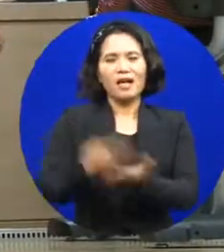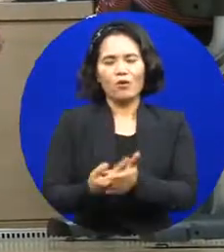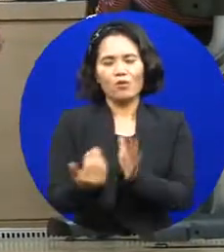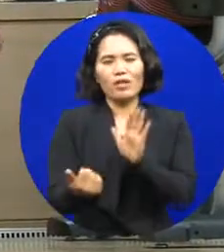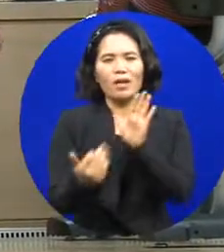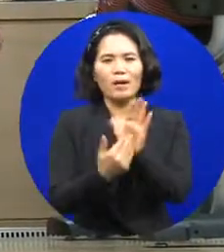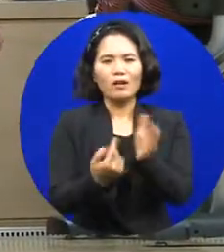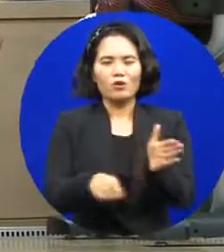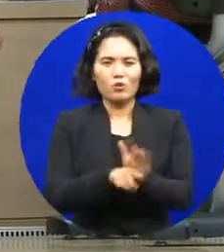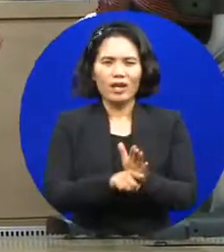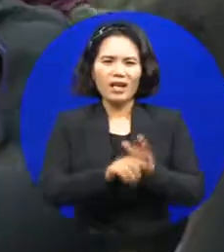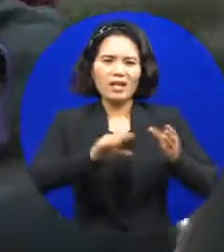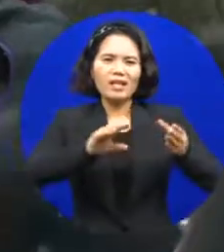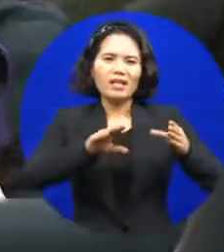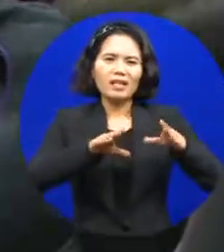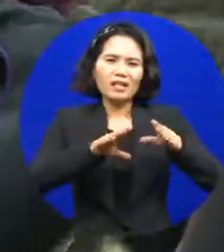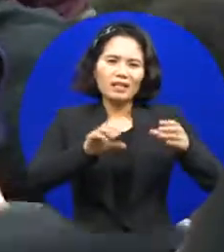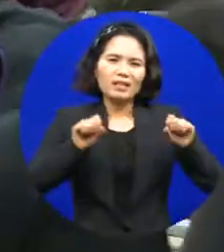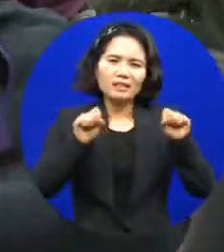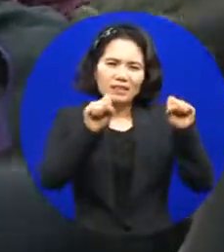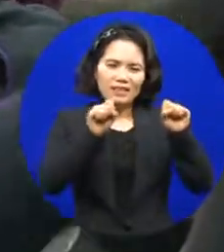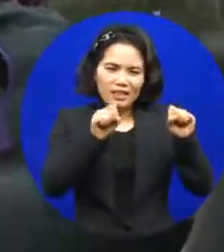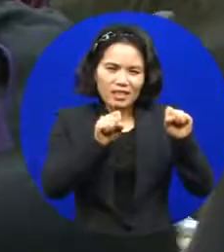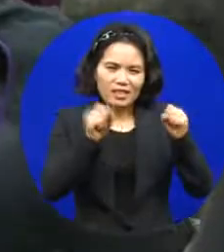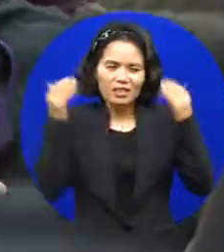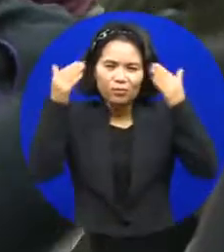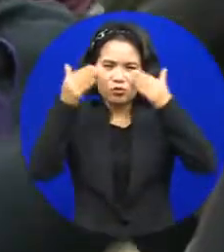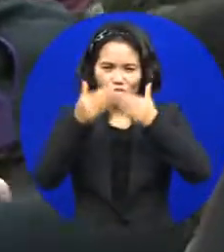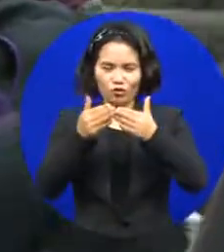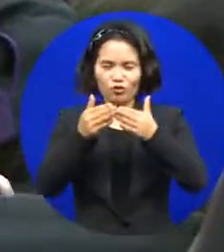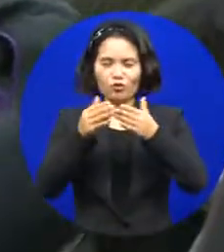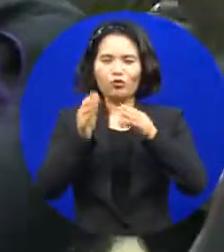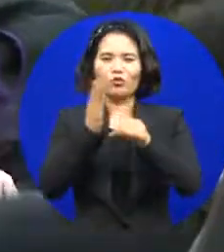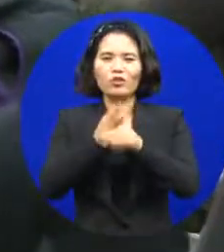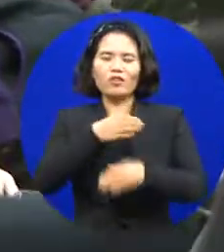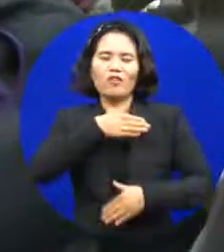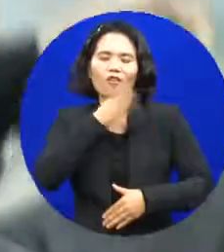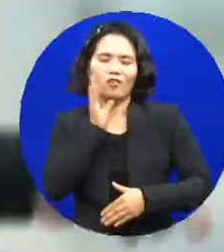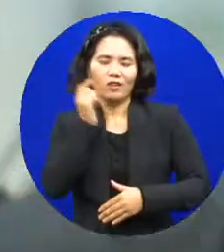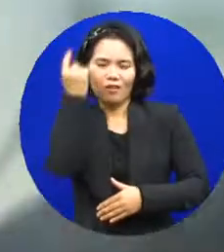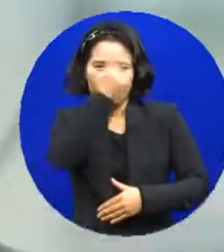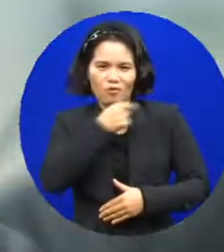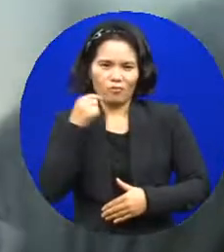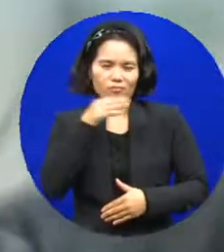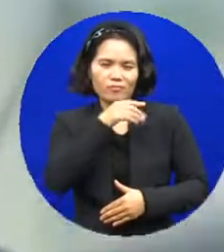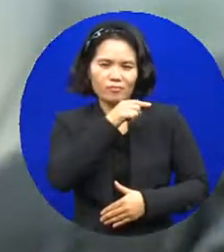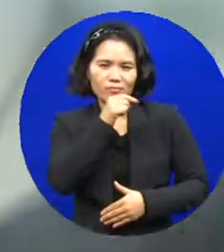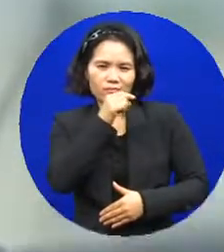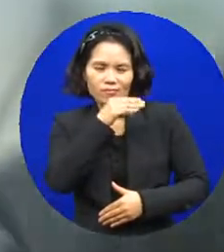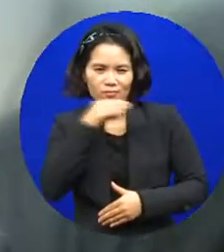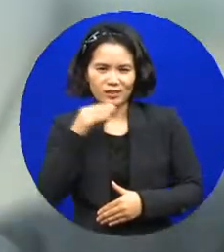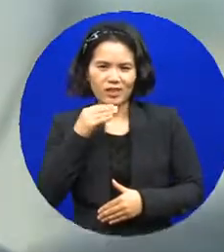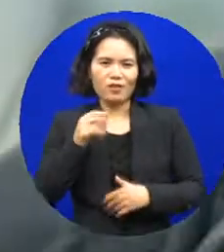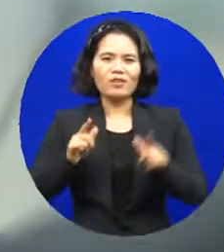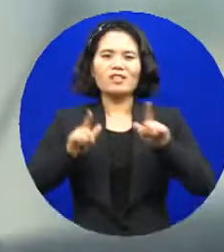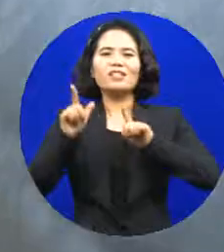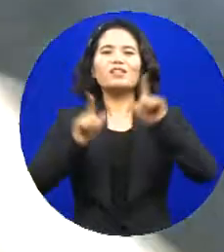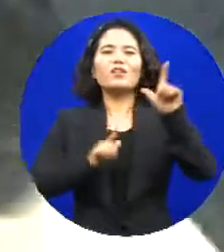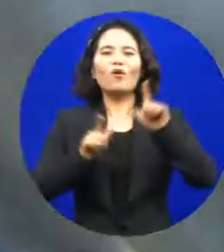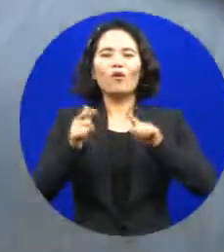겨울철 낙상 사고 예방을 위한 스트레칭 집중 교육을 하고 있는 어르신들의 얼굴은 진지하고 또 즐거워